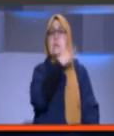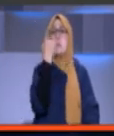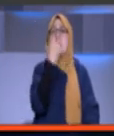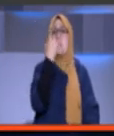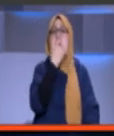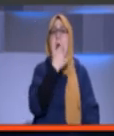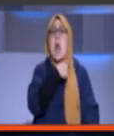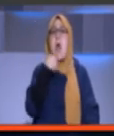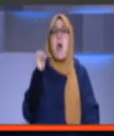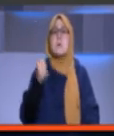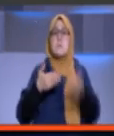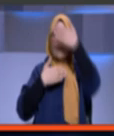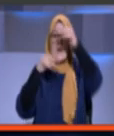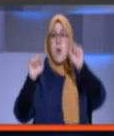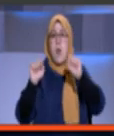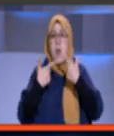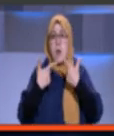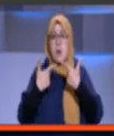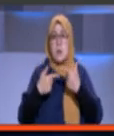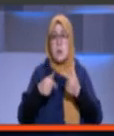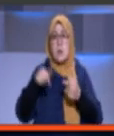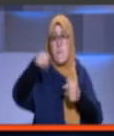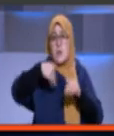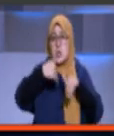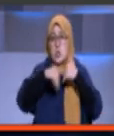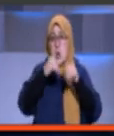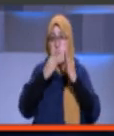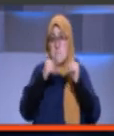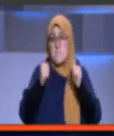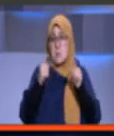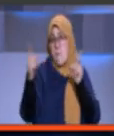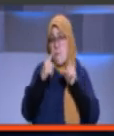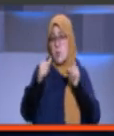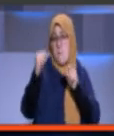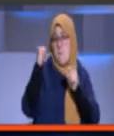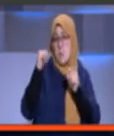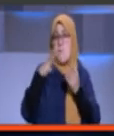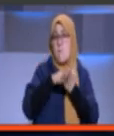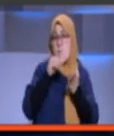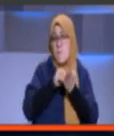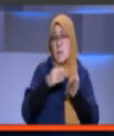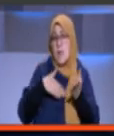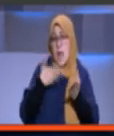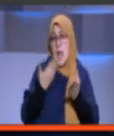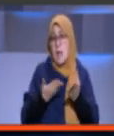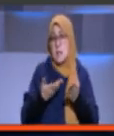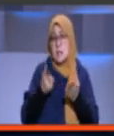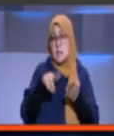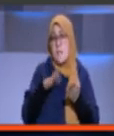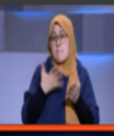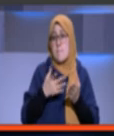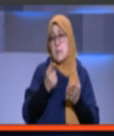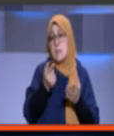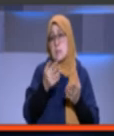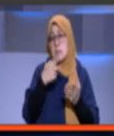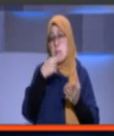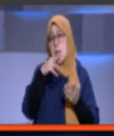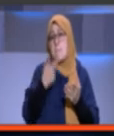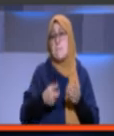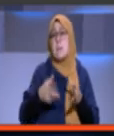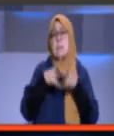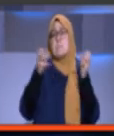أصداءها ترددت بقوة داخل الشارع المصري في الفترة الماضية. في البداية عايزين من حضرتك يمكن نتكلم بمزيد من